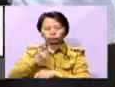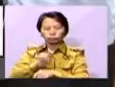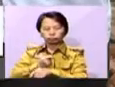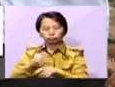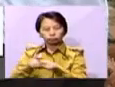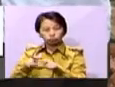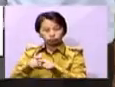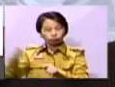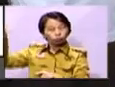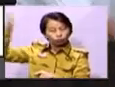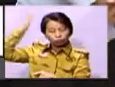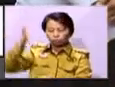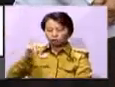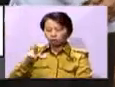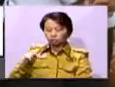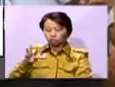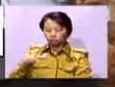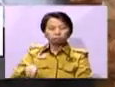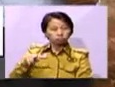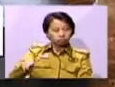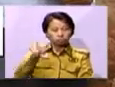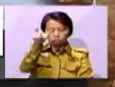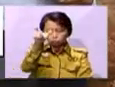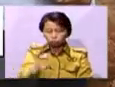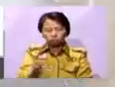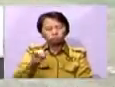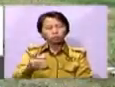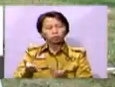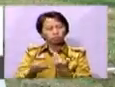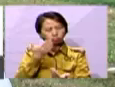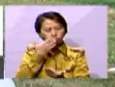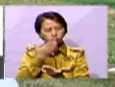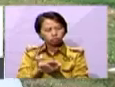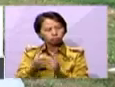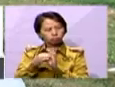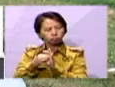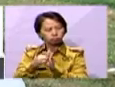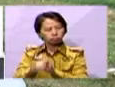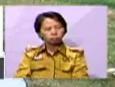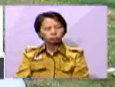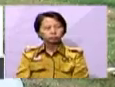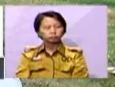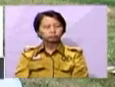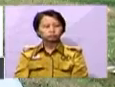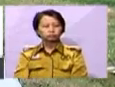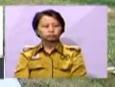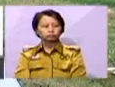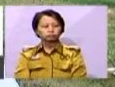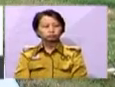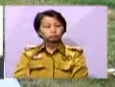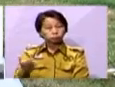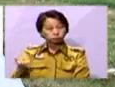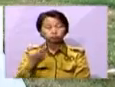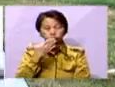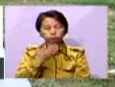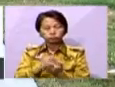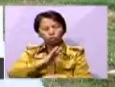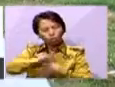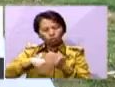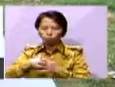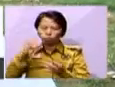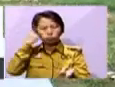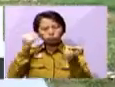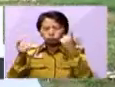setugas masa di RTM, arwah disifatkan seorang yang disenangi dan dia komited dalam melaksanakan tugas. Dan serba boleh.